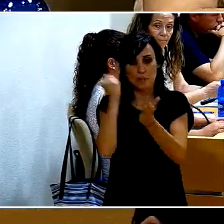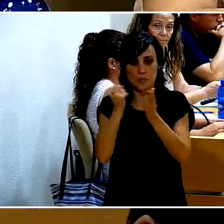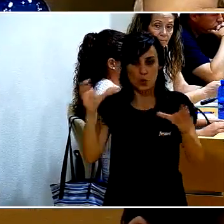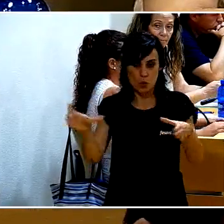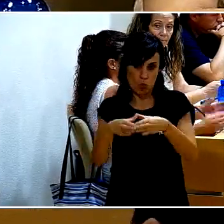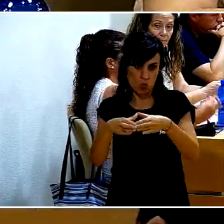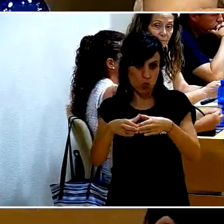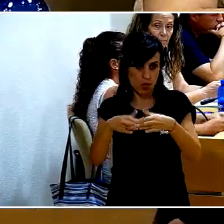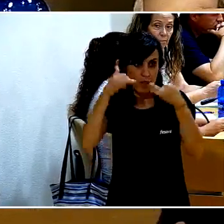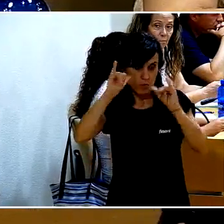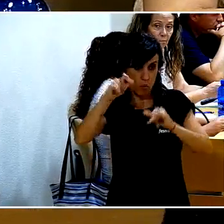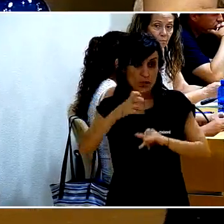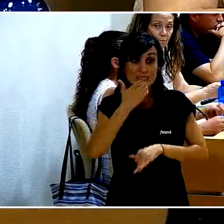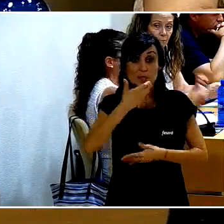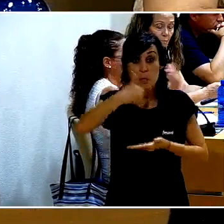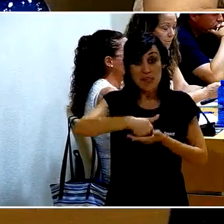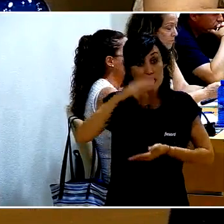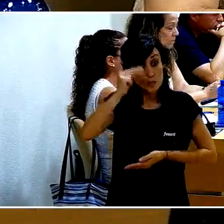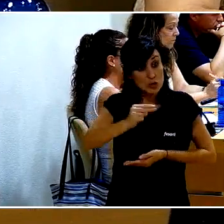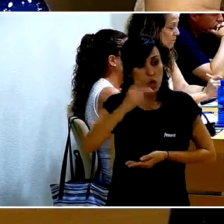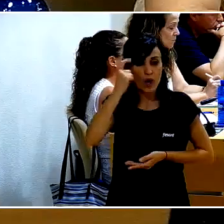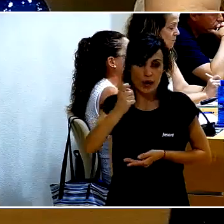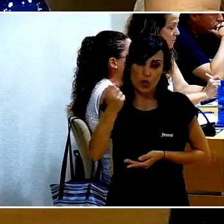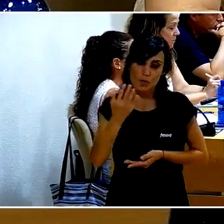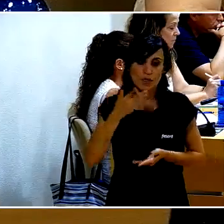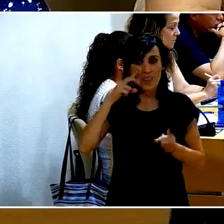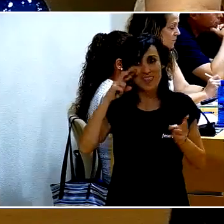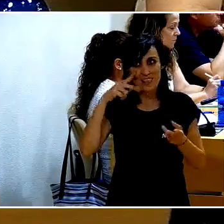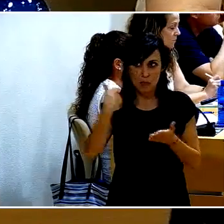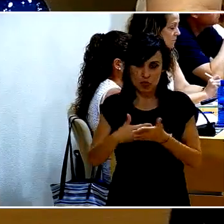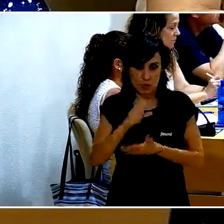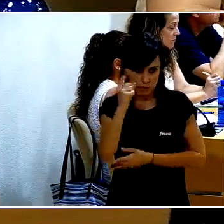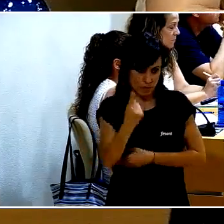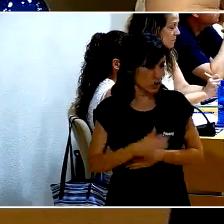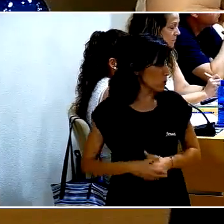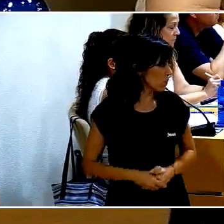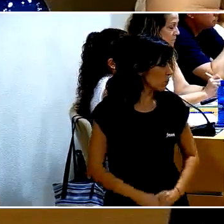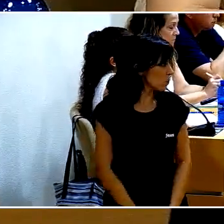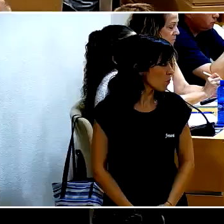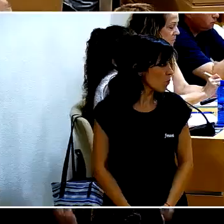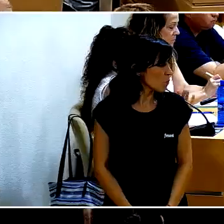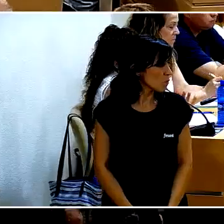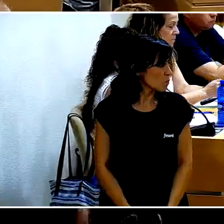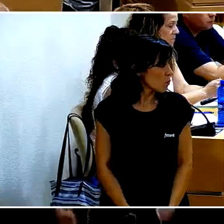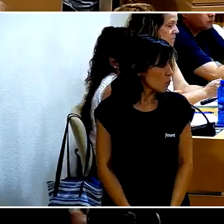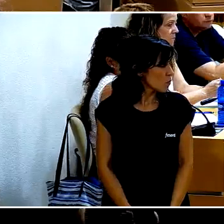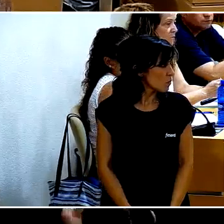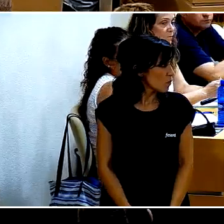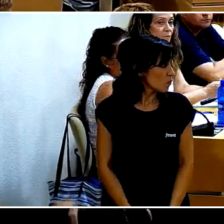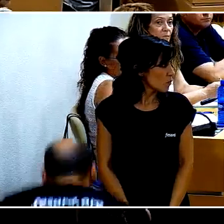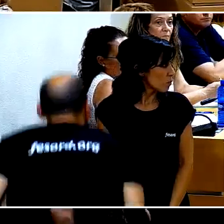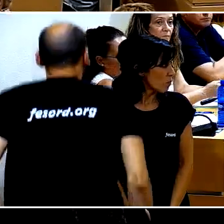col·lectiu. Entonces, si demanem respecte, jo crec que n'hi ha que demostrar-lo primer. A veure, ¿vale?